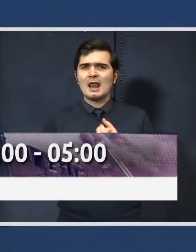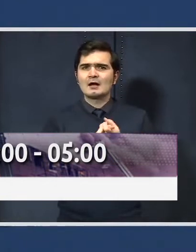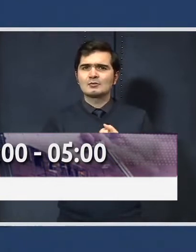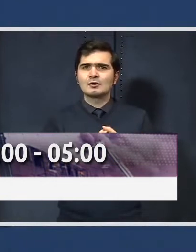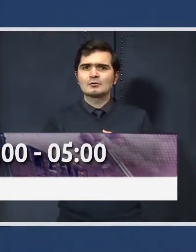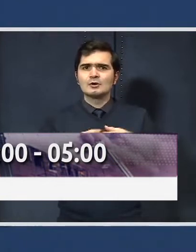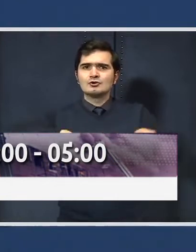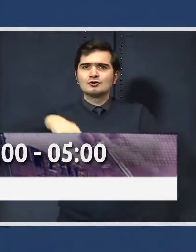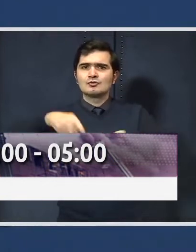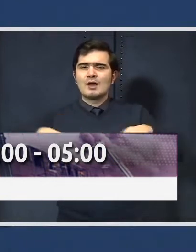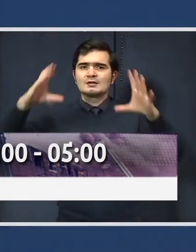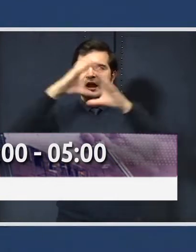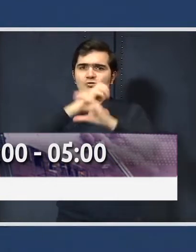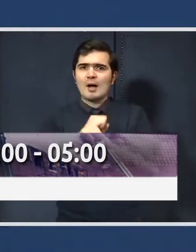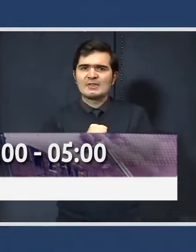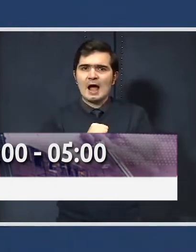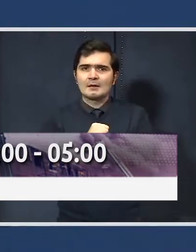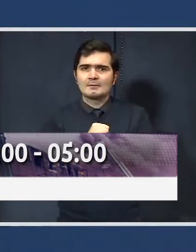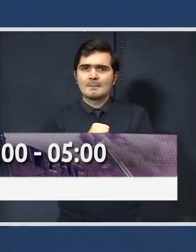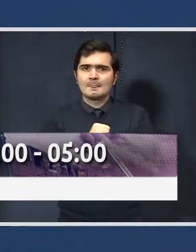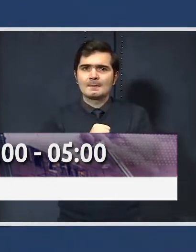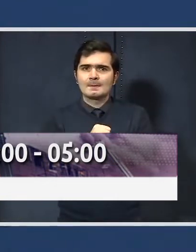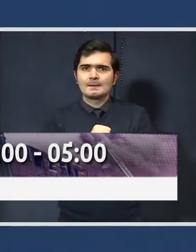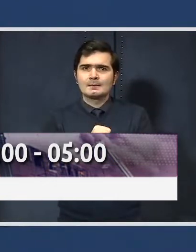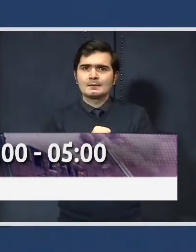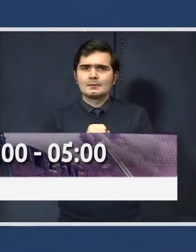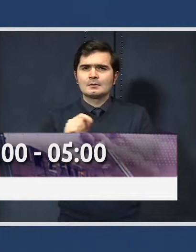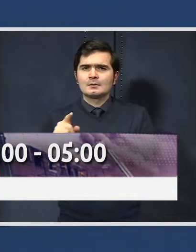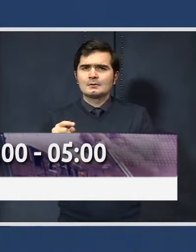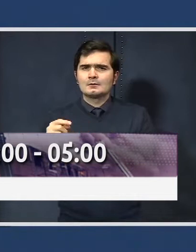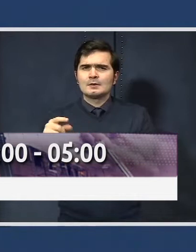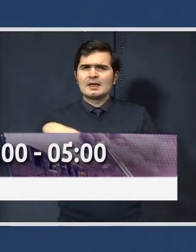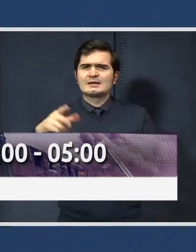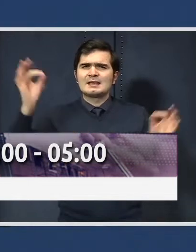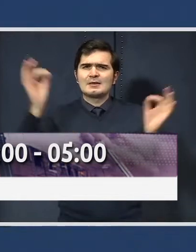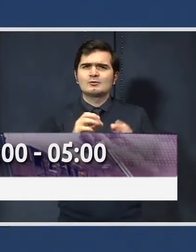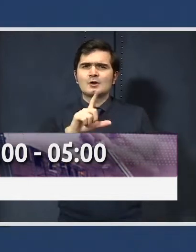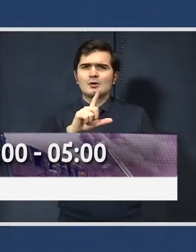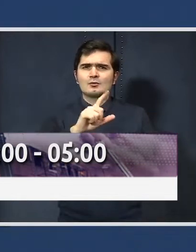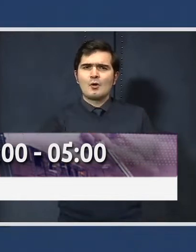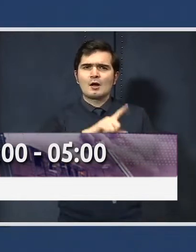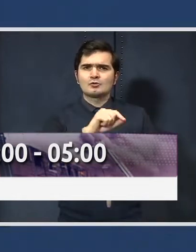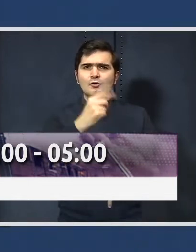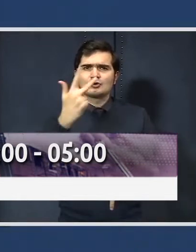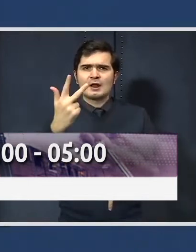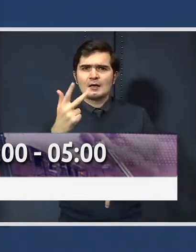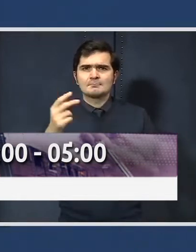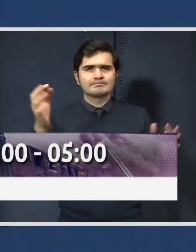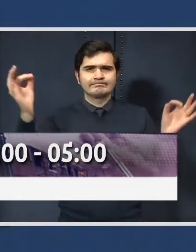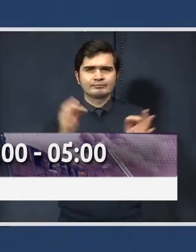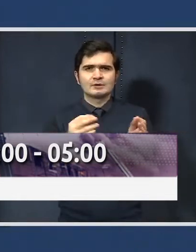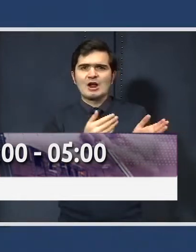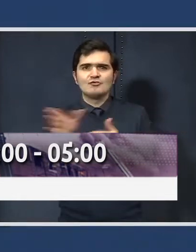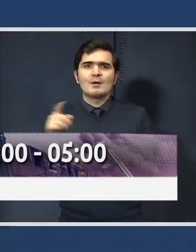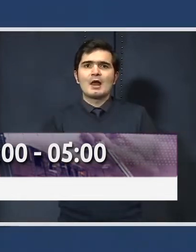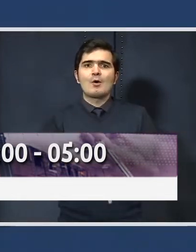la circulatia pe timpul nopții se pare rău duce la ora 20:00 de la ora 22 argint aceasta